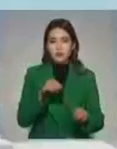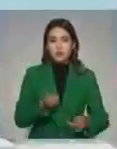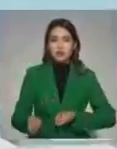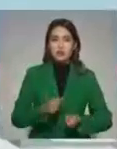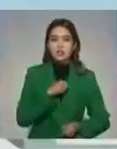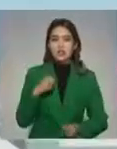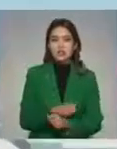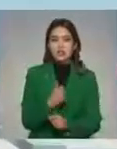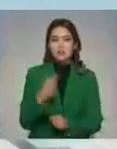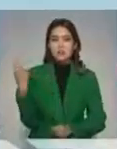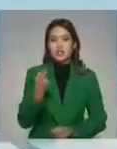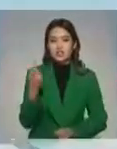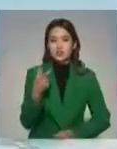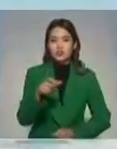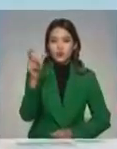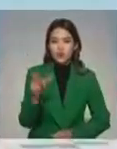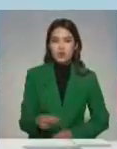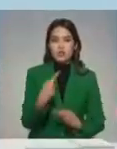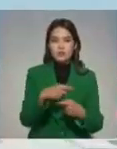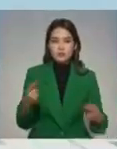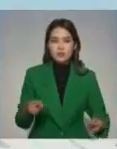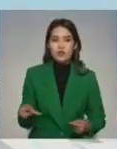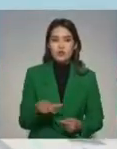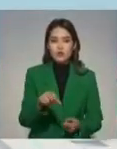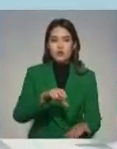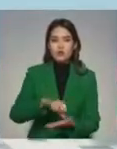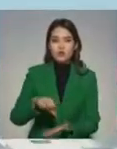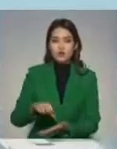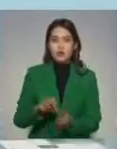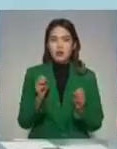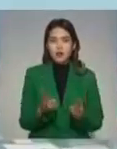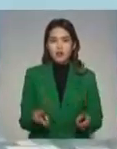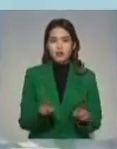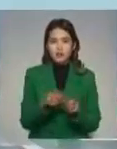алдымен оның иесіне, жолаушыларға және басқа да жол қозғалысына қатысушыларға қауіп төндіретіні анық.